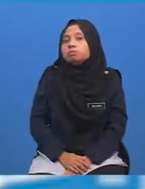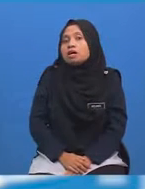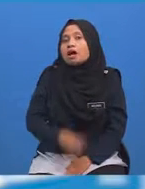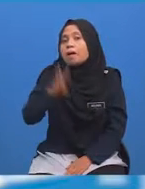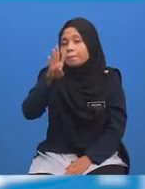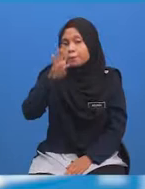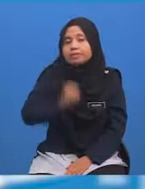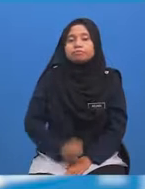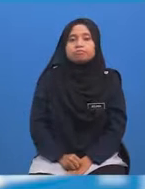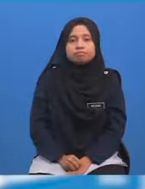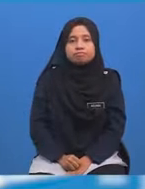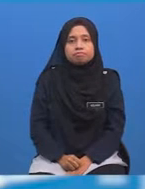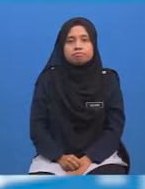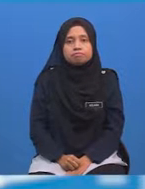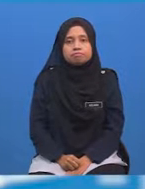4